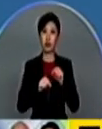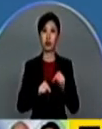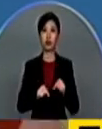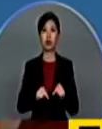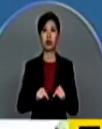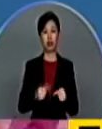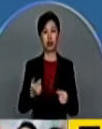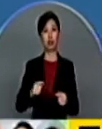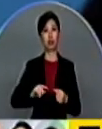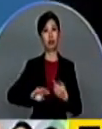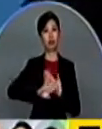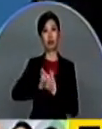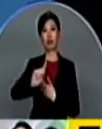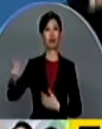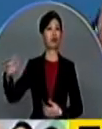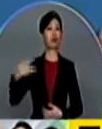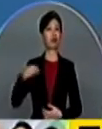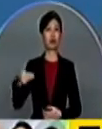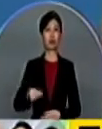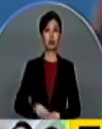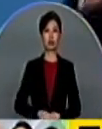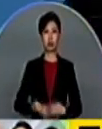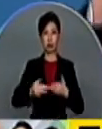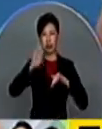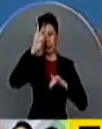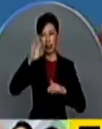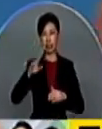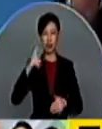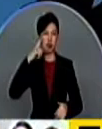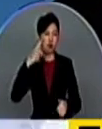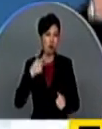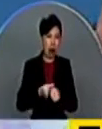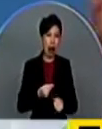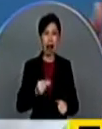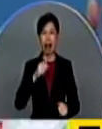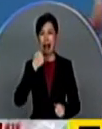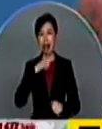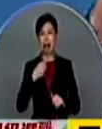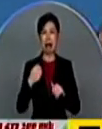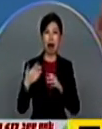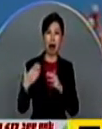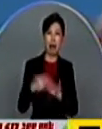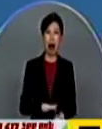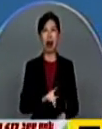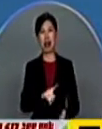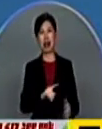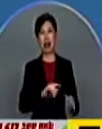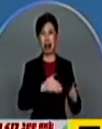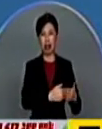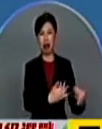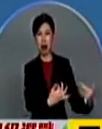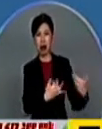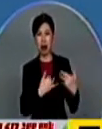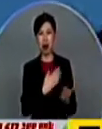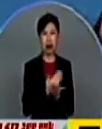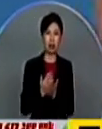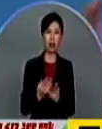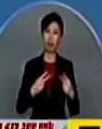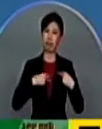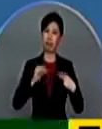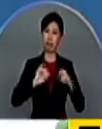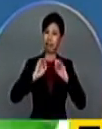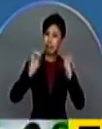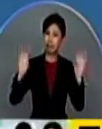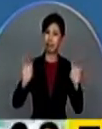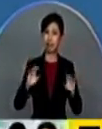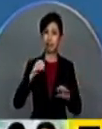有？民进党灌输了一大堆的毒素，要亡国了，要被中共侵略掉了。蔡英文总统告诉大家，中